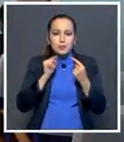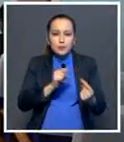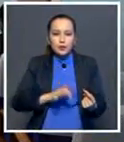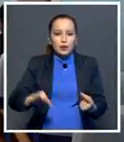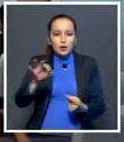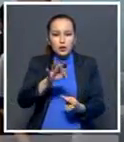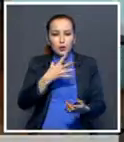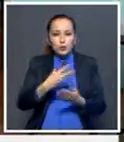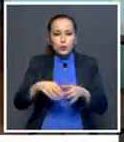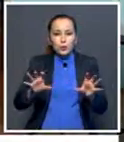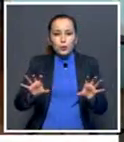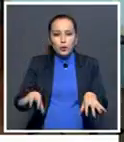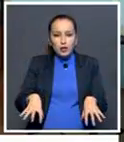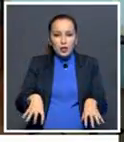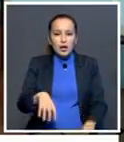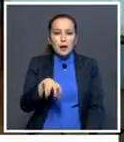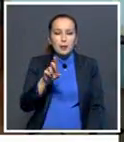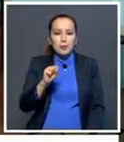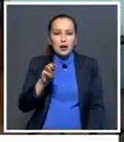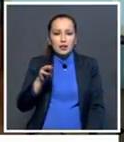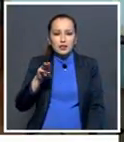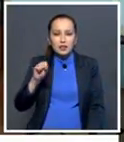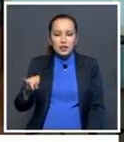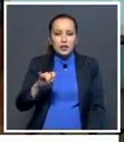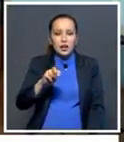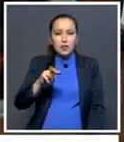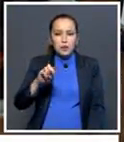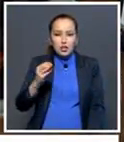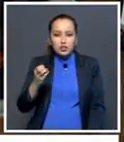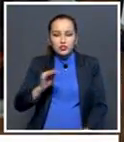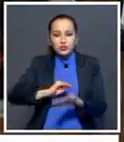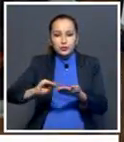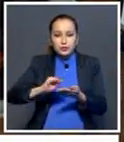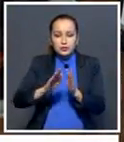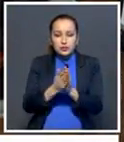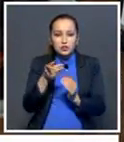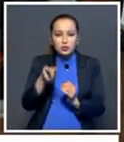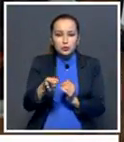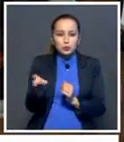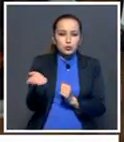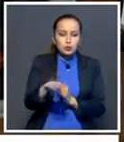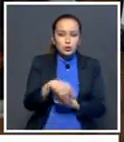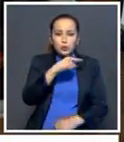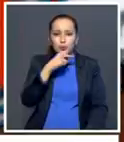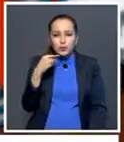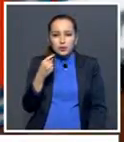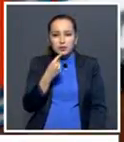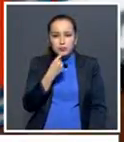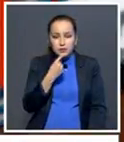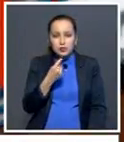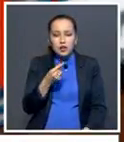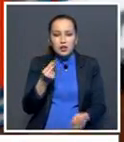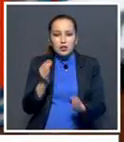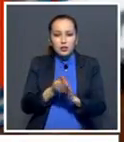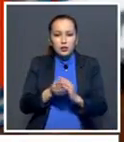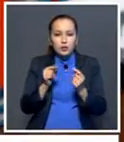қоғамдық кеңес төрағасы Бақтияр Алдашев жазған кітаптың таралымы 1000 дана. Орыс тілінде жазылған туындыда жемқорлықпен күрестегі